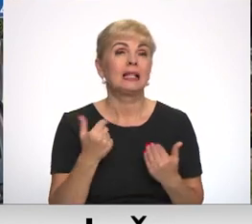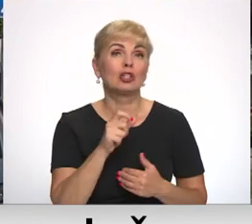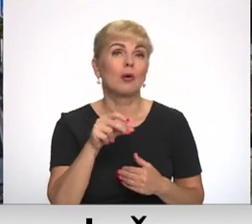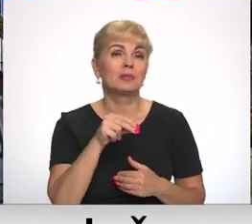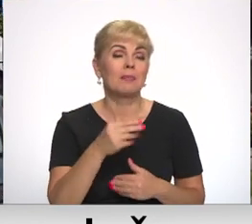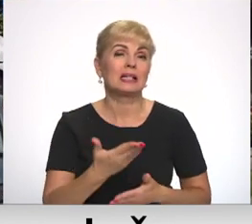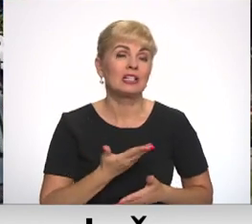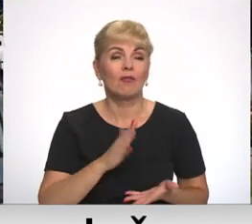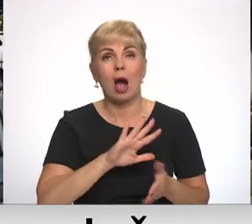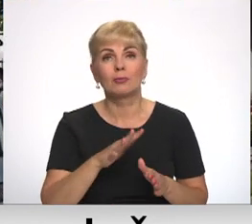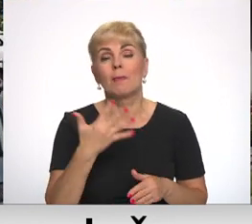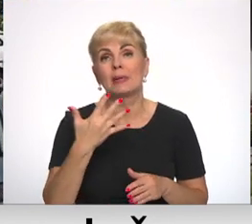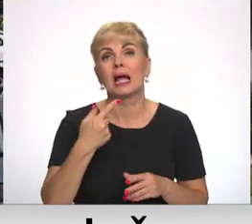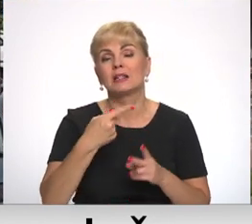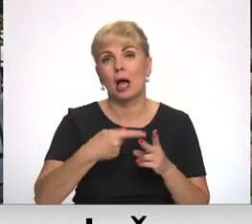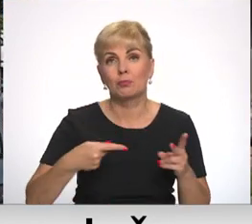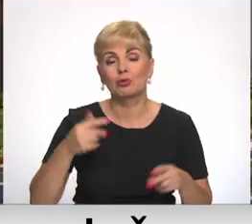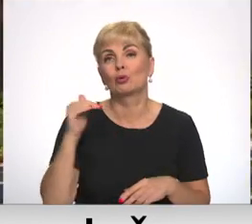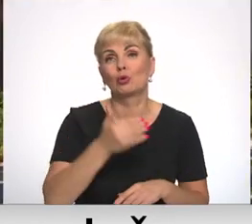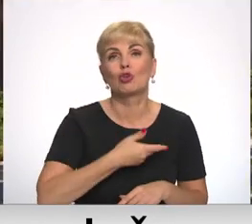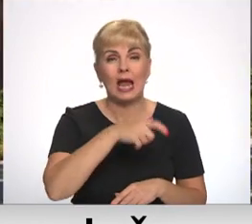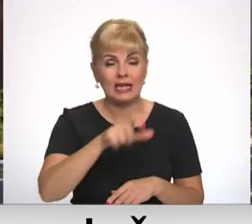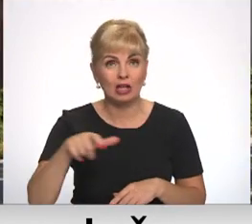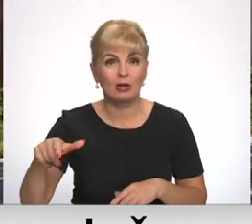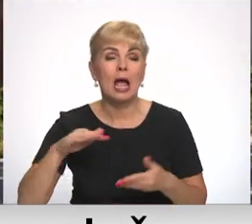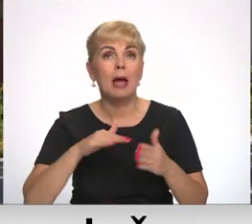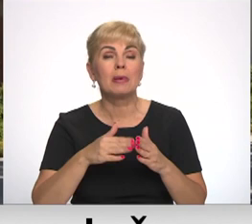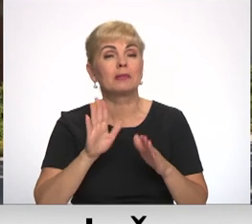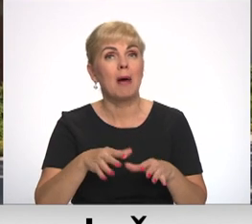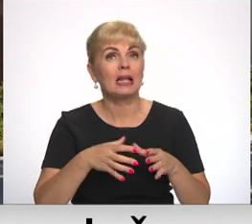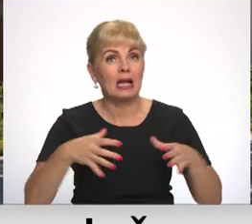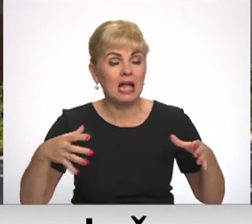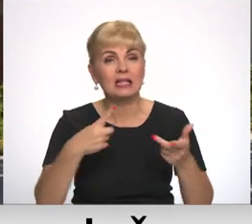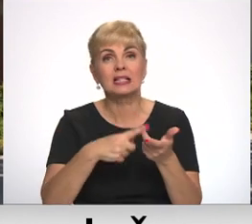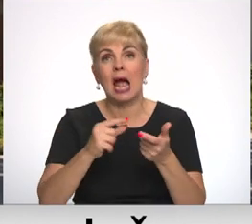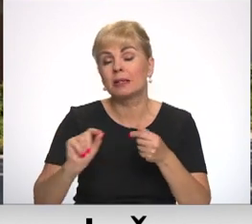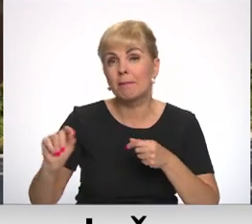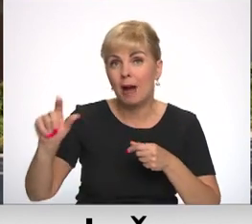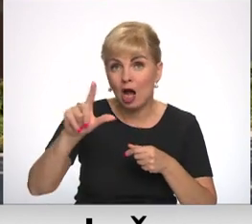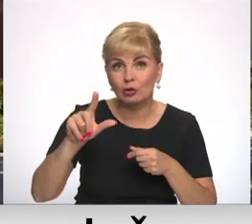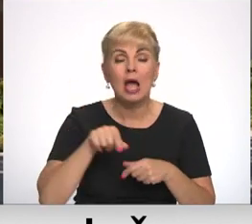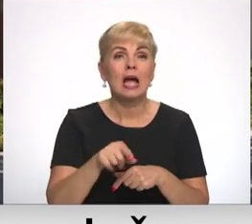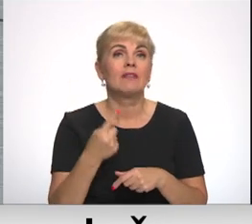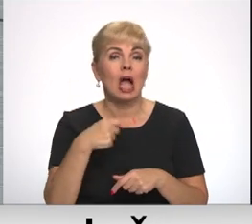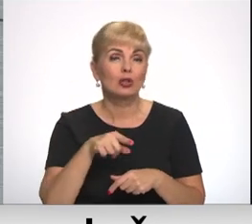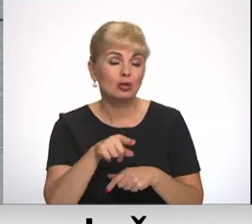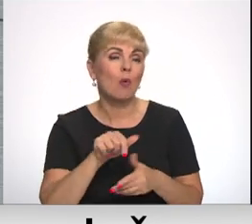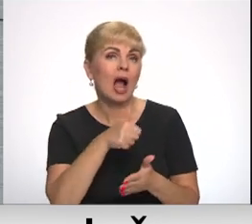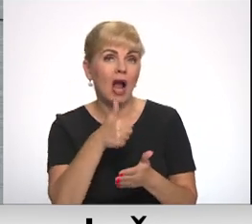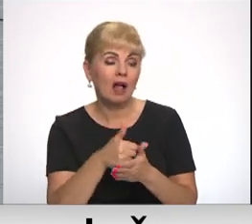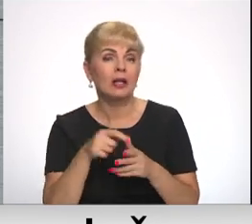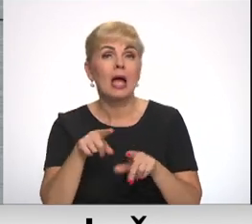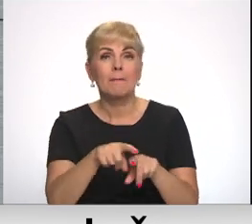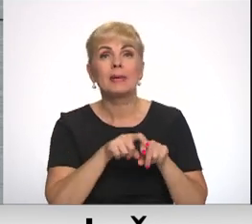Smiltenē dzīvo aptuveni 5,5 tūkstoši iedzīvotāji. Pilsētai kļūstot lielākais skaits palielināsies, un tas ir viens no magnētiem, kas